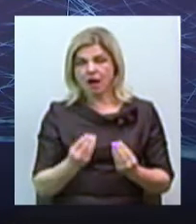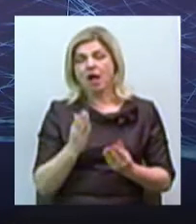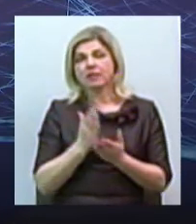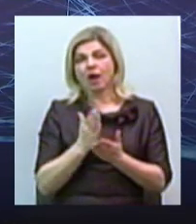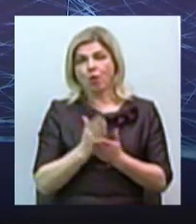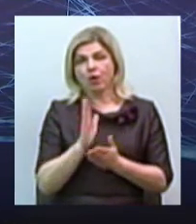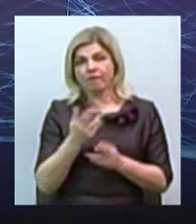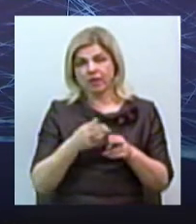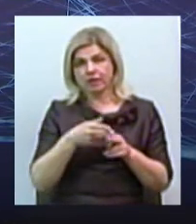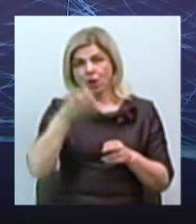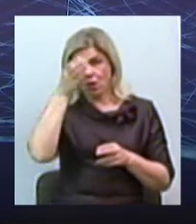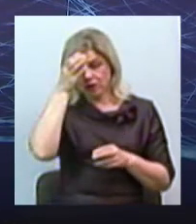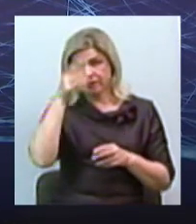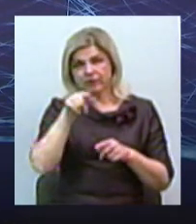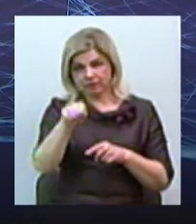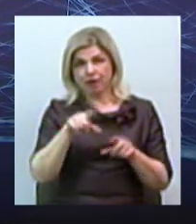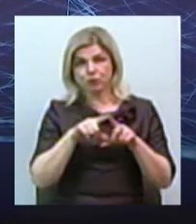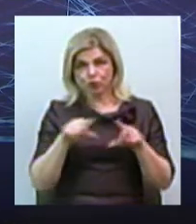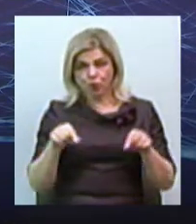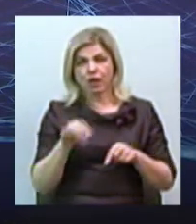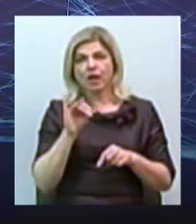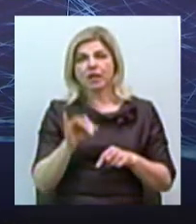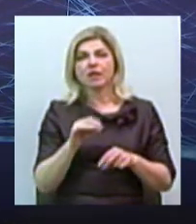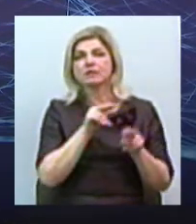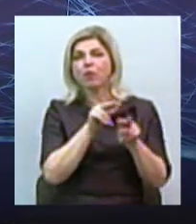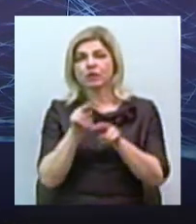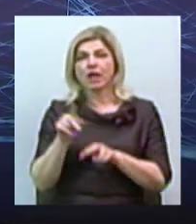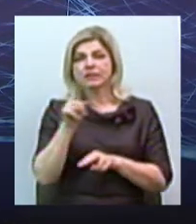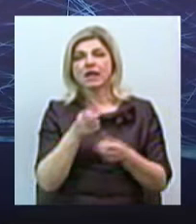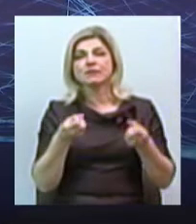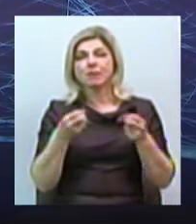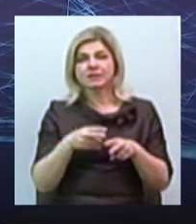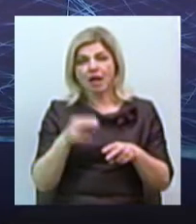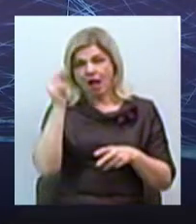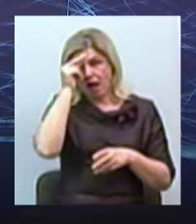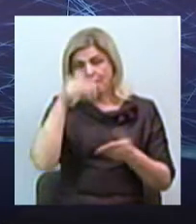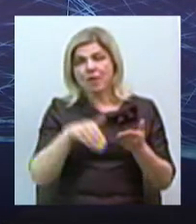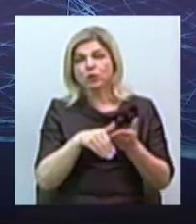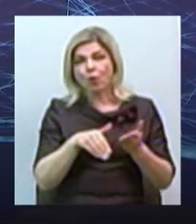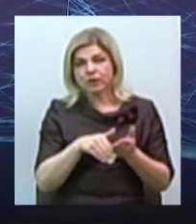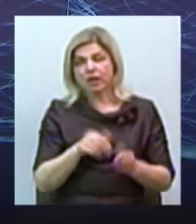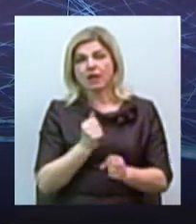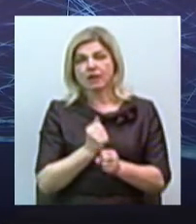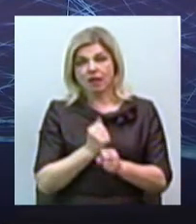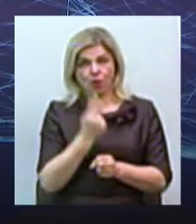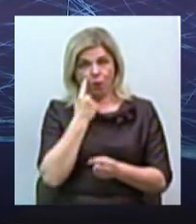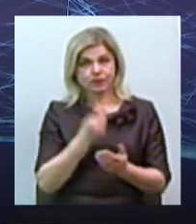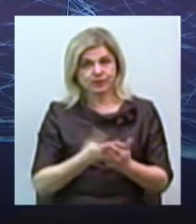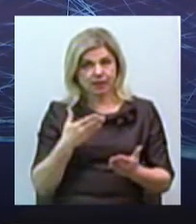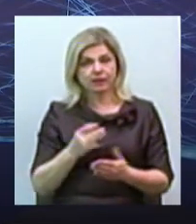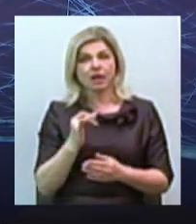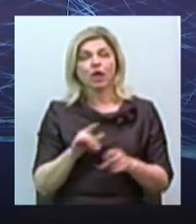цьому освітньому середовищі, спостерігали за спеціально розробленими методиками їхню роботу, робили оцінку, і на цьому етап